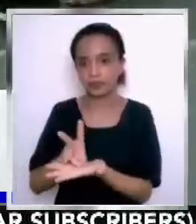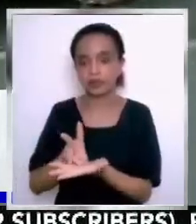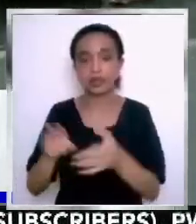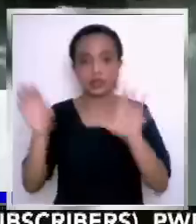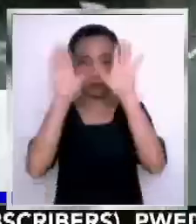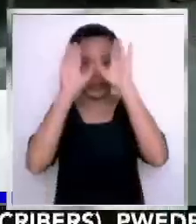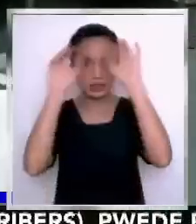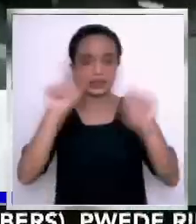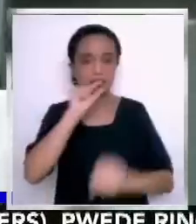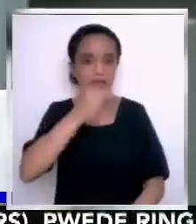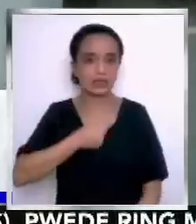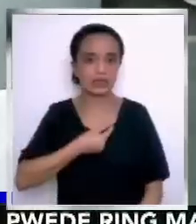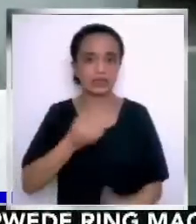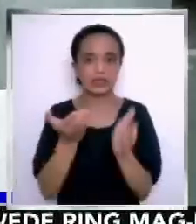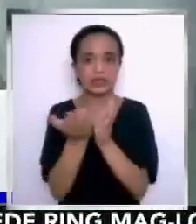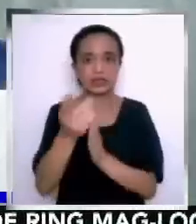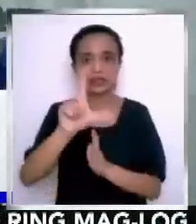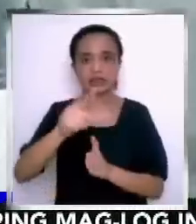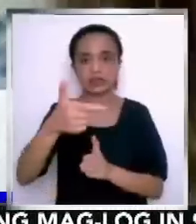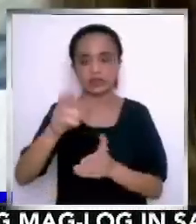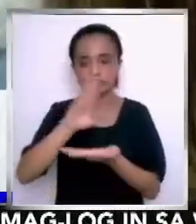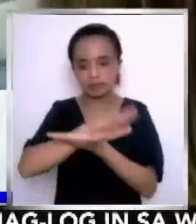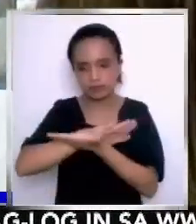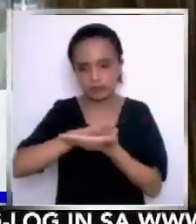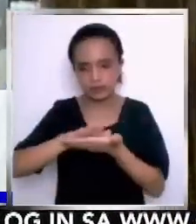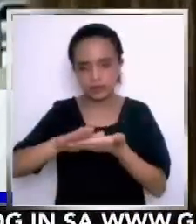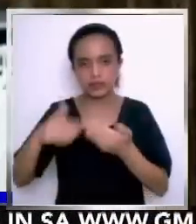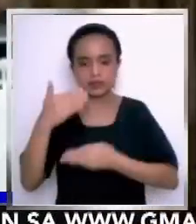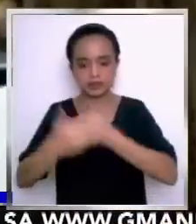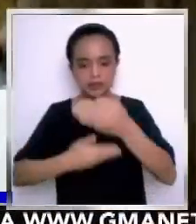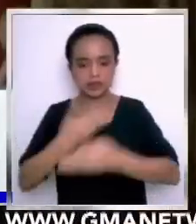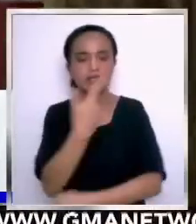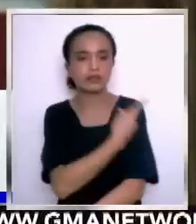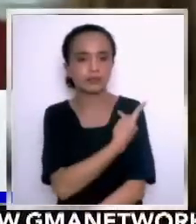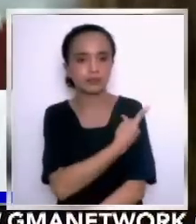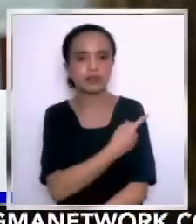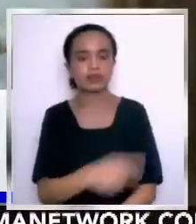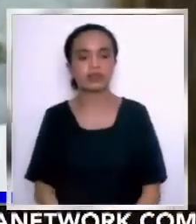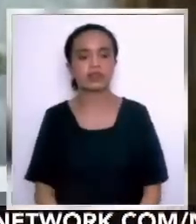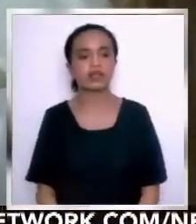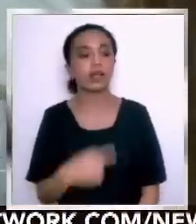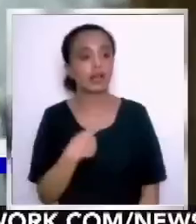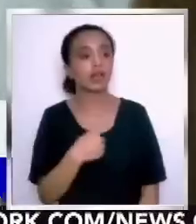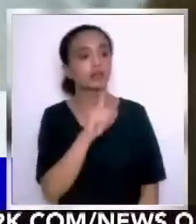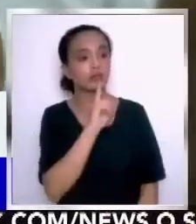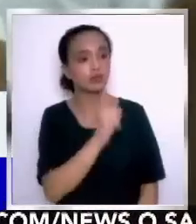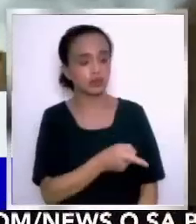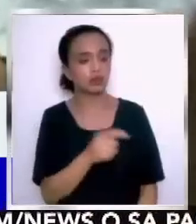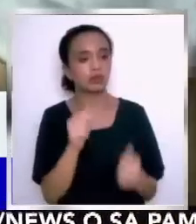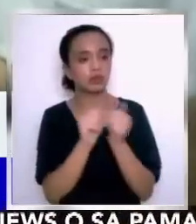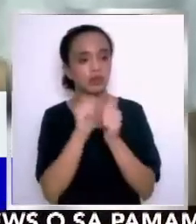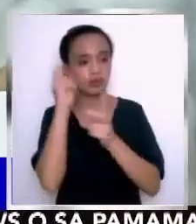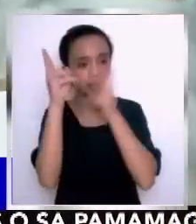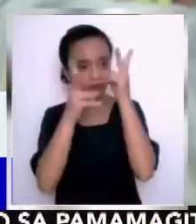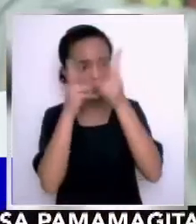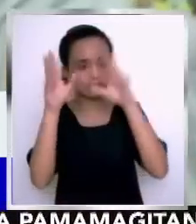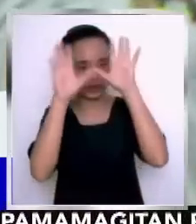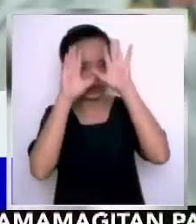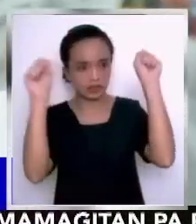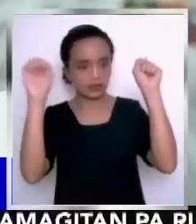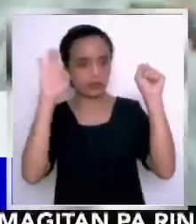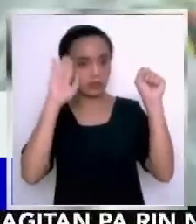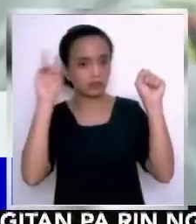sa maayos daw nitong pamamalakad sa pagbabakuna. I am sure that with the visit of President Bongbong Marcos here in